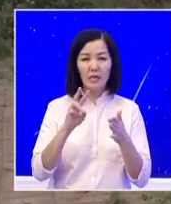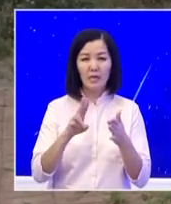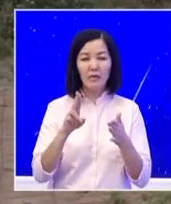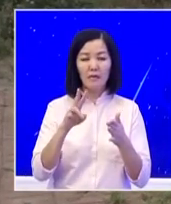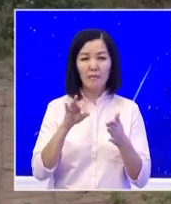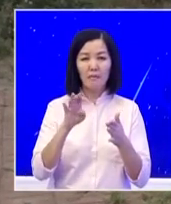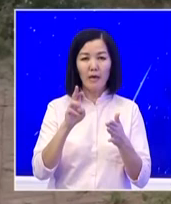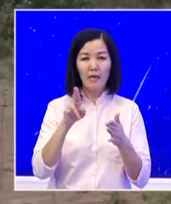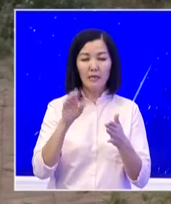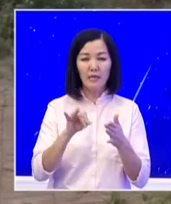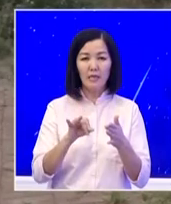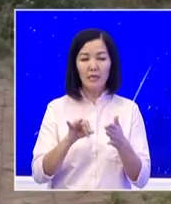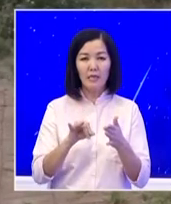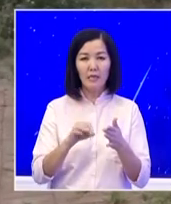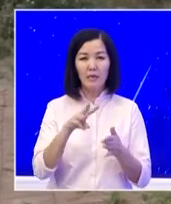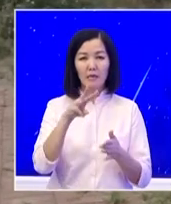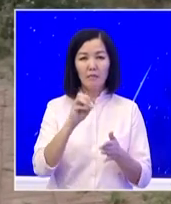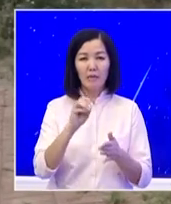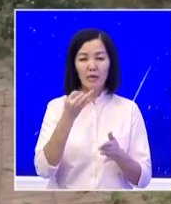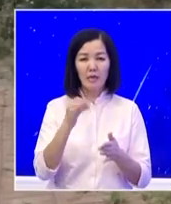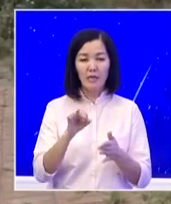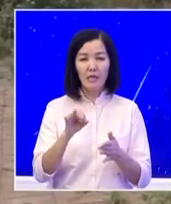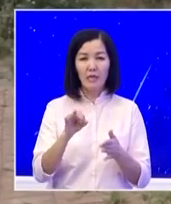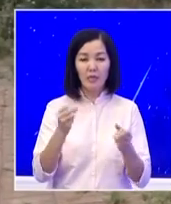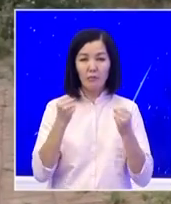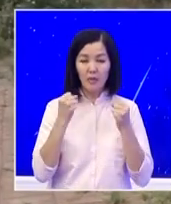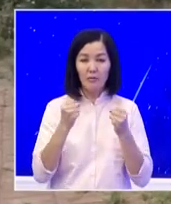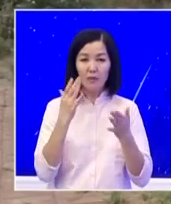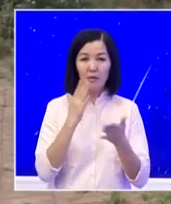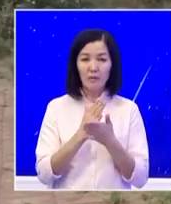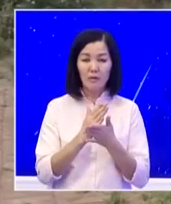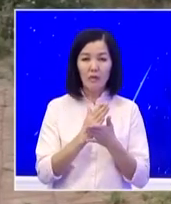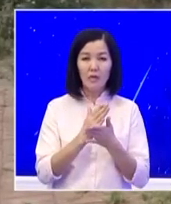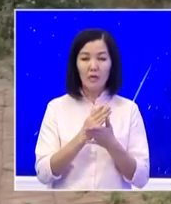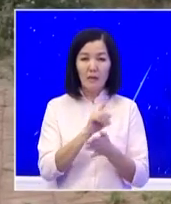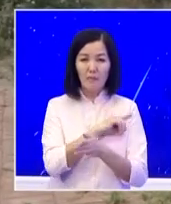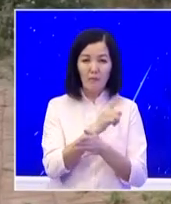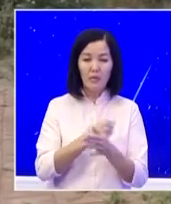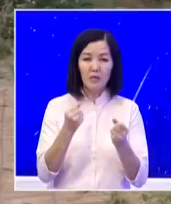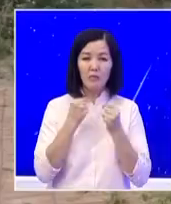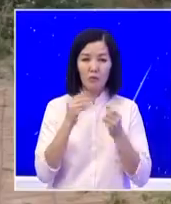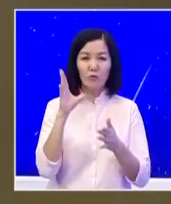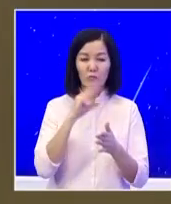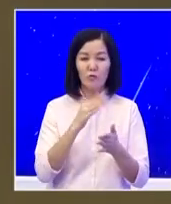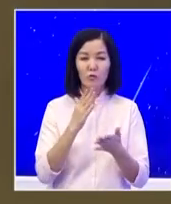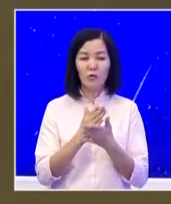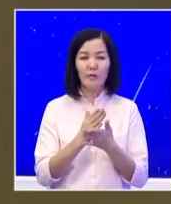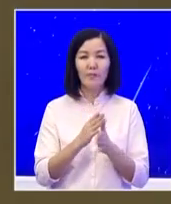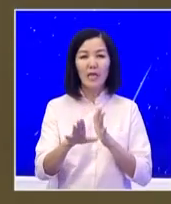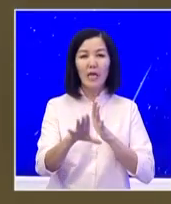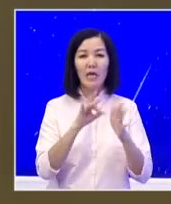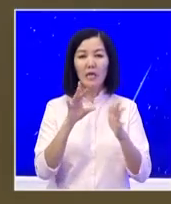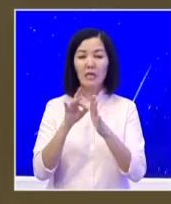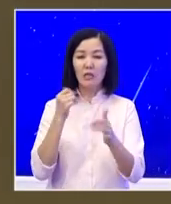Мади, Маулитханов Мерей деген оқушыларымыз бар, жақсы-жақсы. Осыларымыз әліні қалуымыз мүмкін. Іріктеу